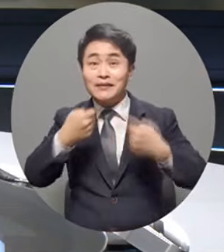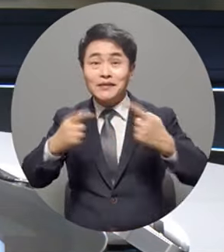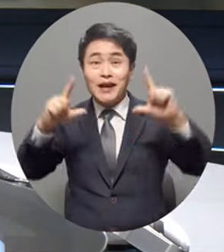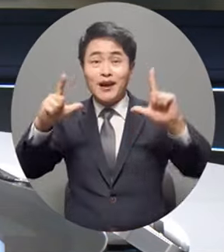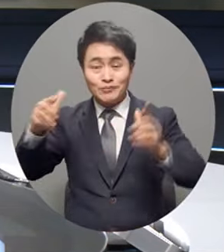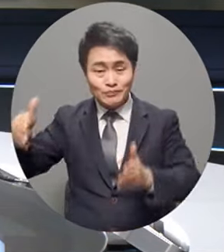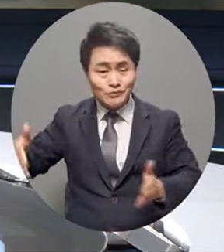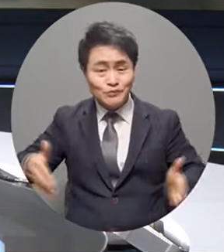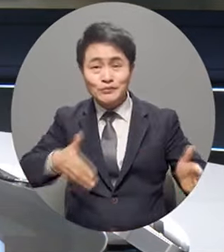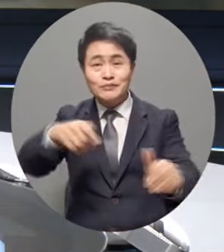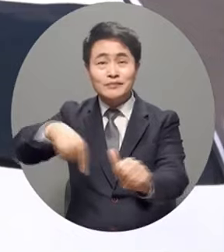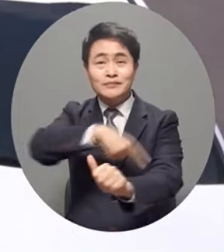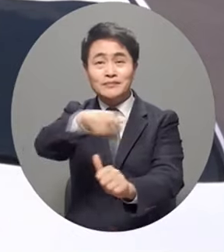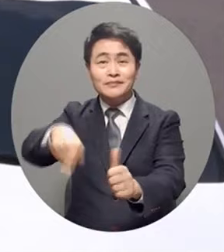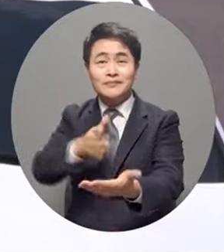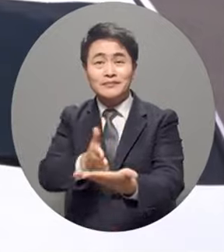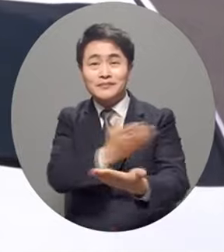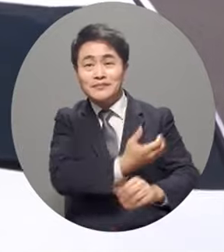전해드립니다.